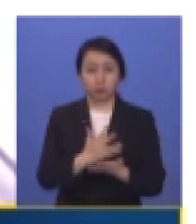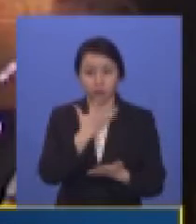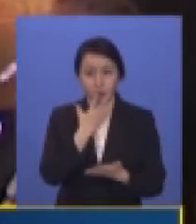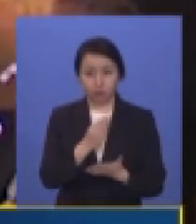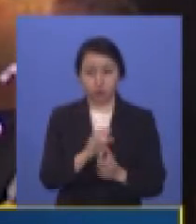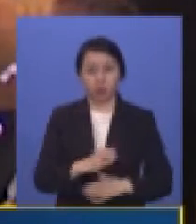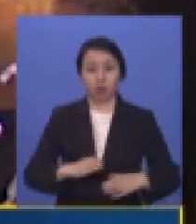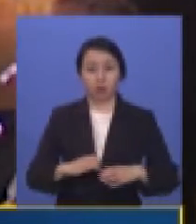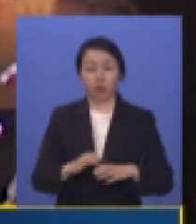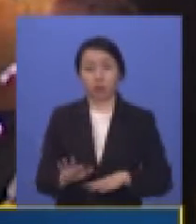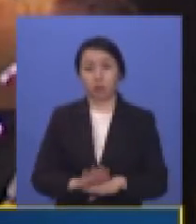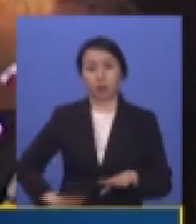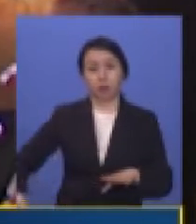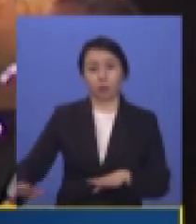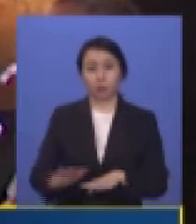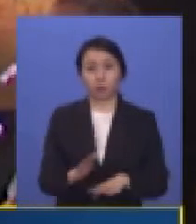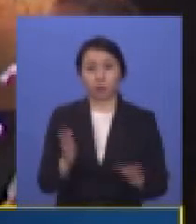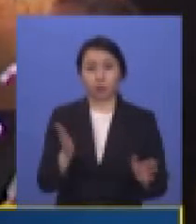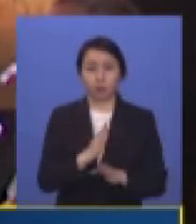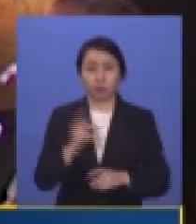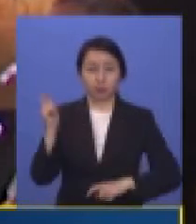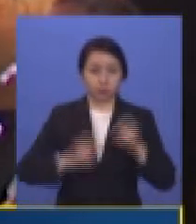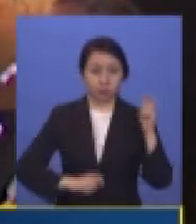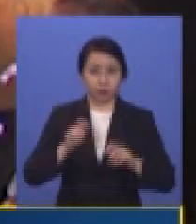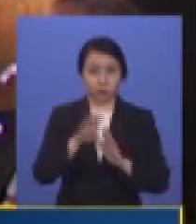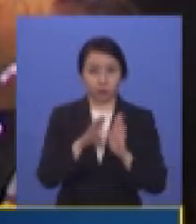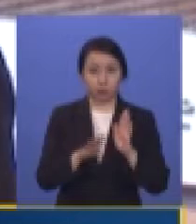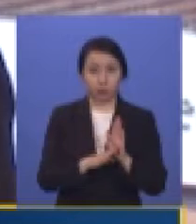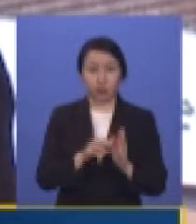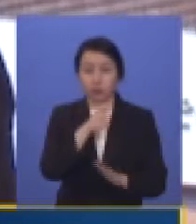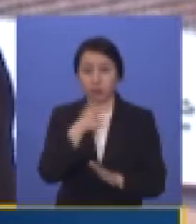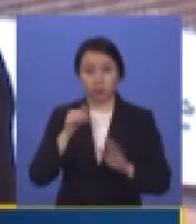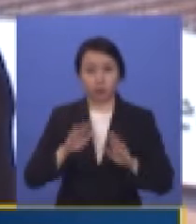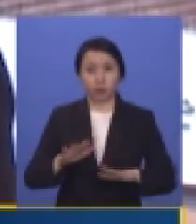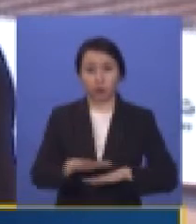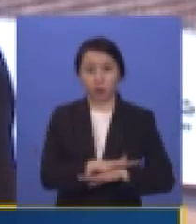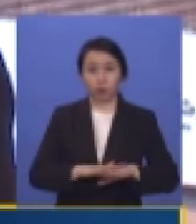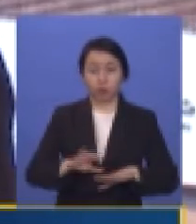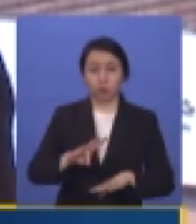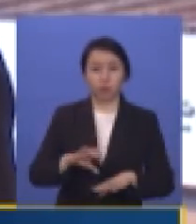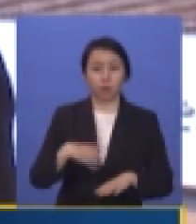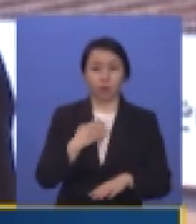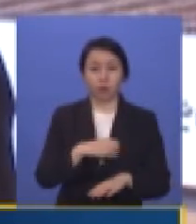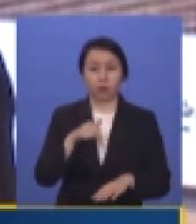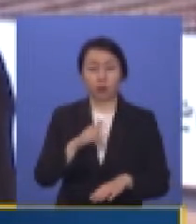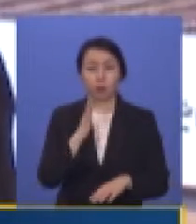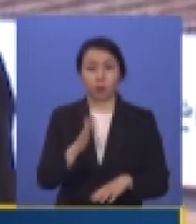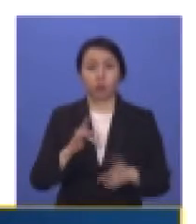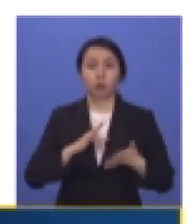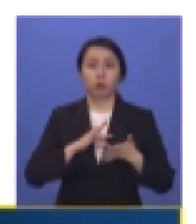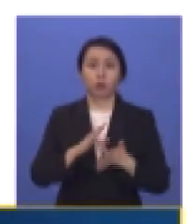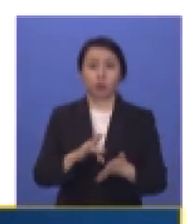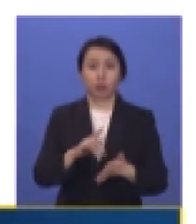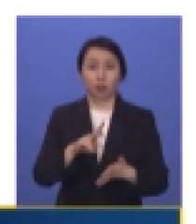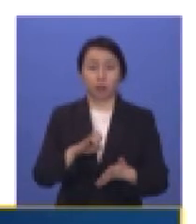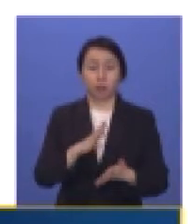собственную армию. Территорию этого судьбоносного съезда внесли в список сакральных мест общенационального значения. Там создадут туристический